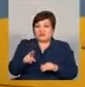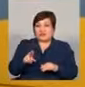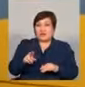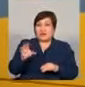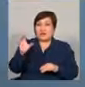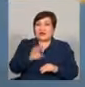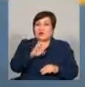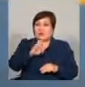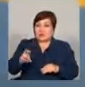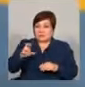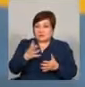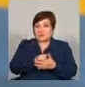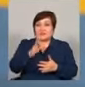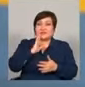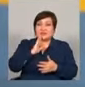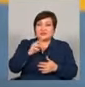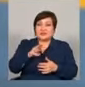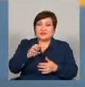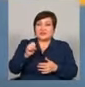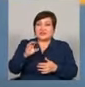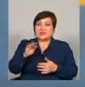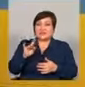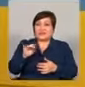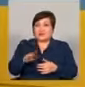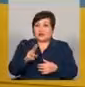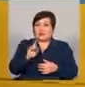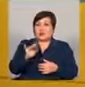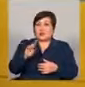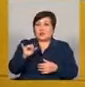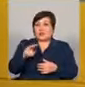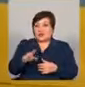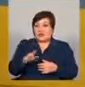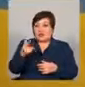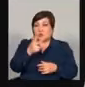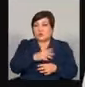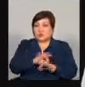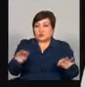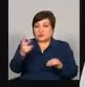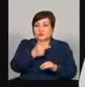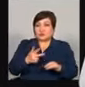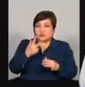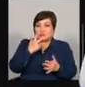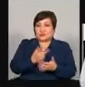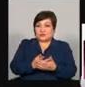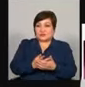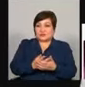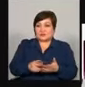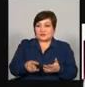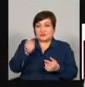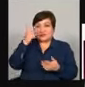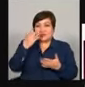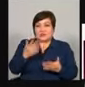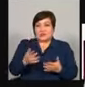Ал қыздардан Дана Ержанова мен Фериде Қараоғлы үздік үштіктен көрінді. Құдай қаласа, ертең екінші